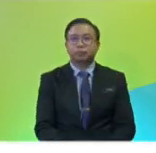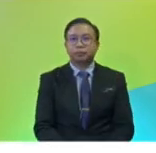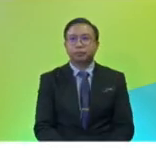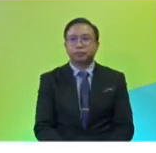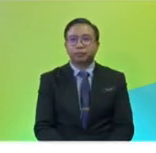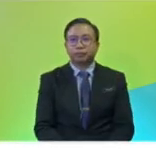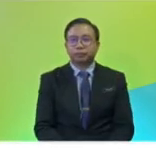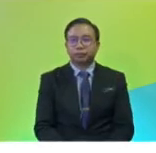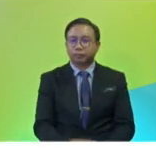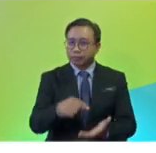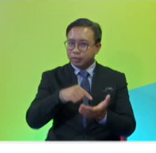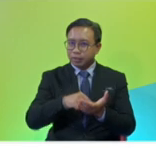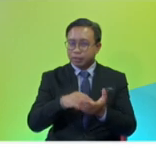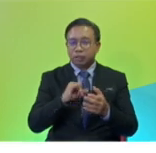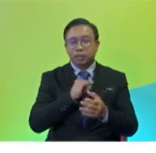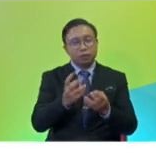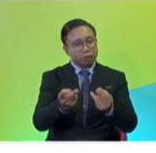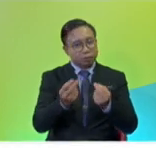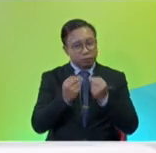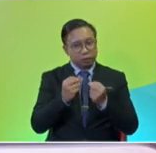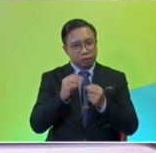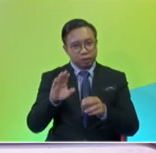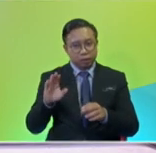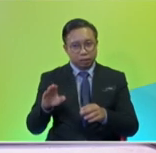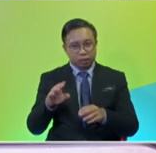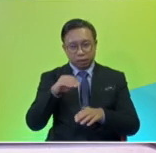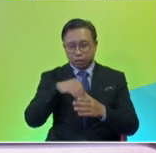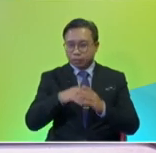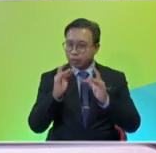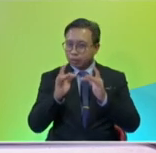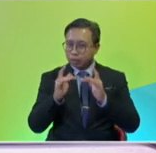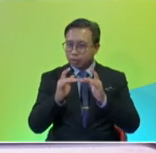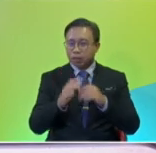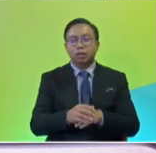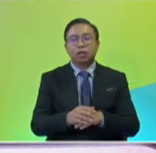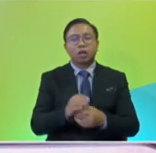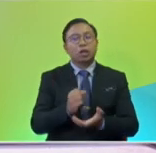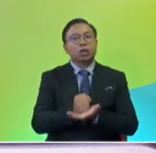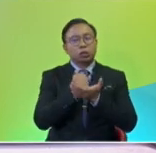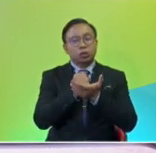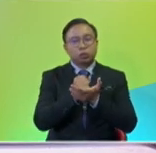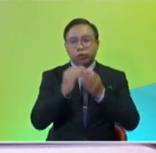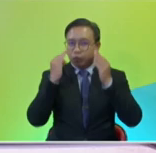Okey. Di sini saya perlukan adik-adik di atas talian tolong